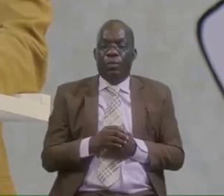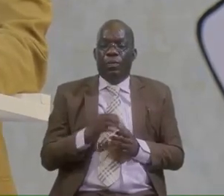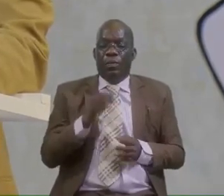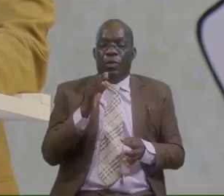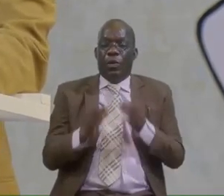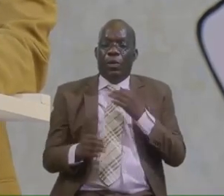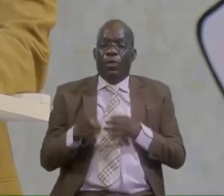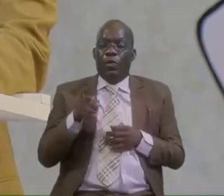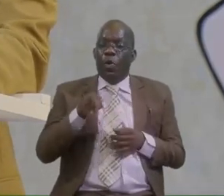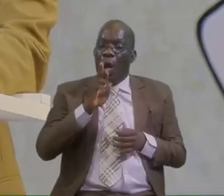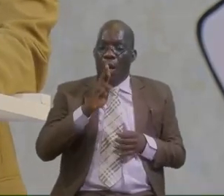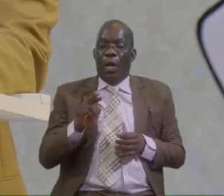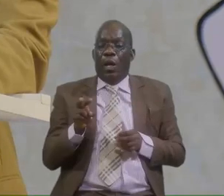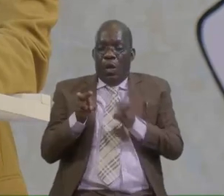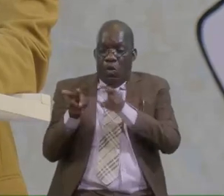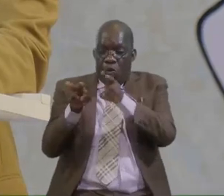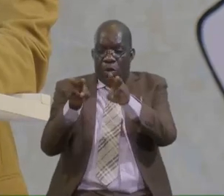Si vous nous suivez en ligne